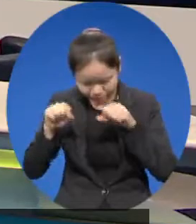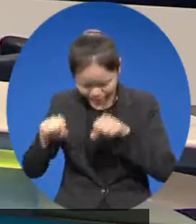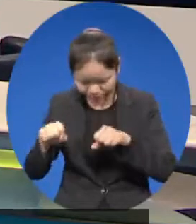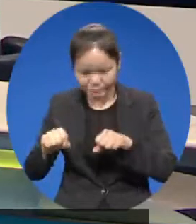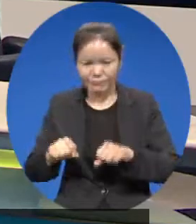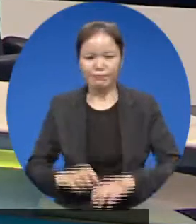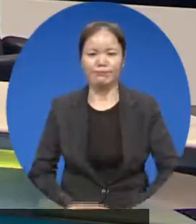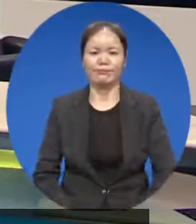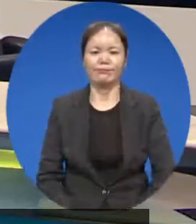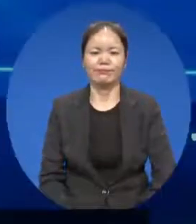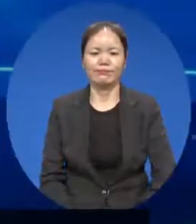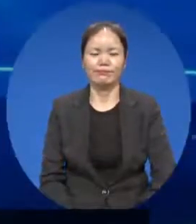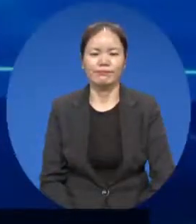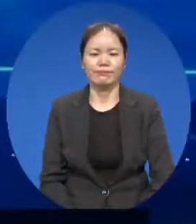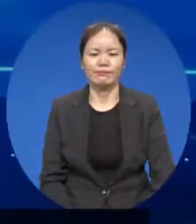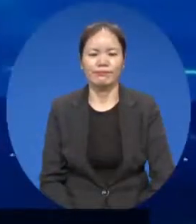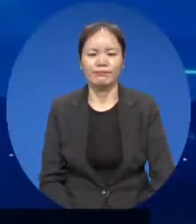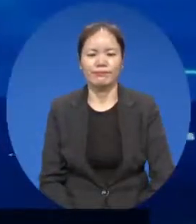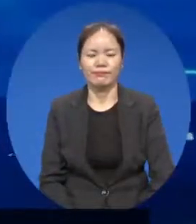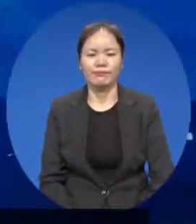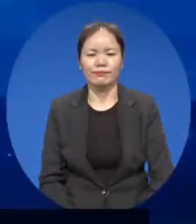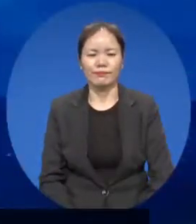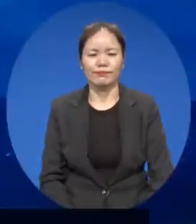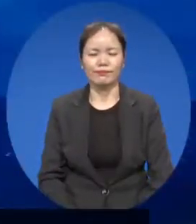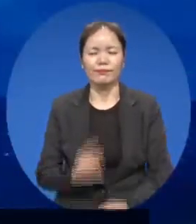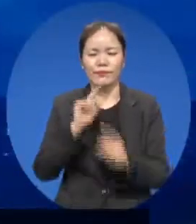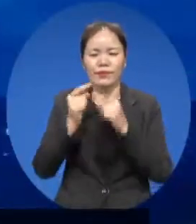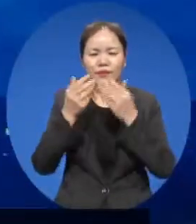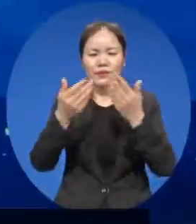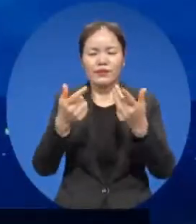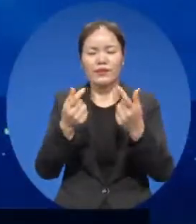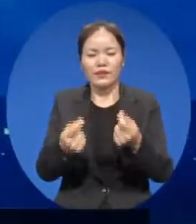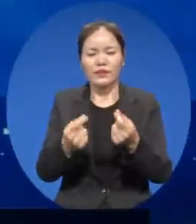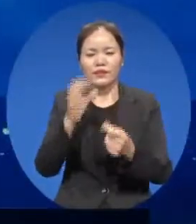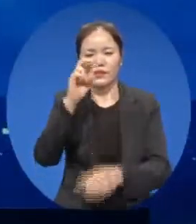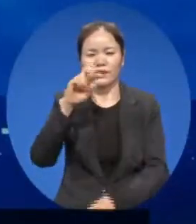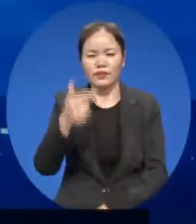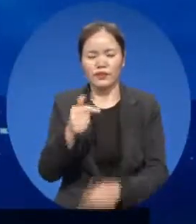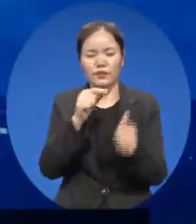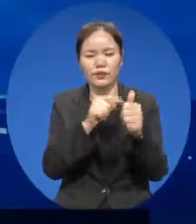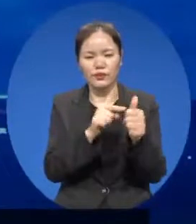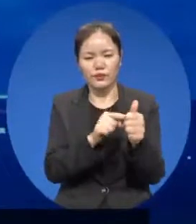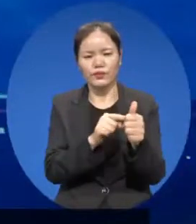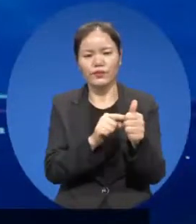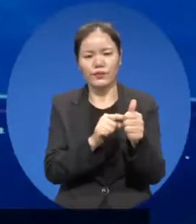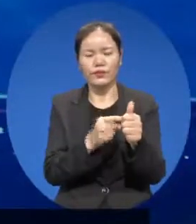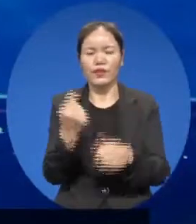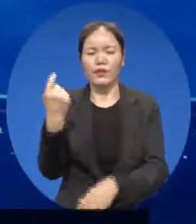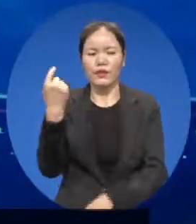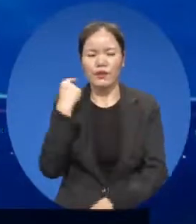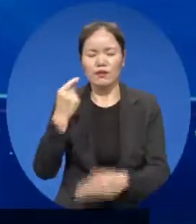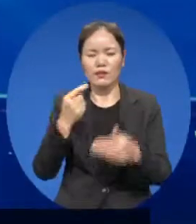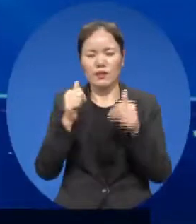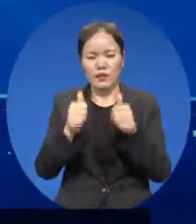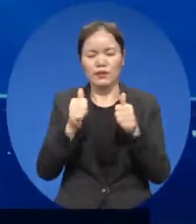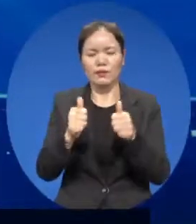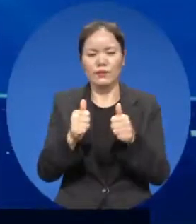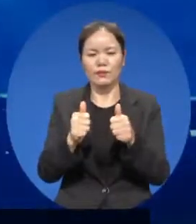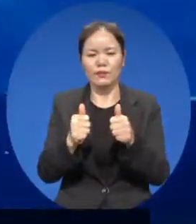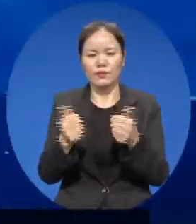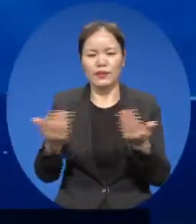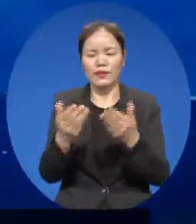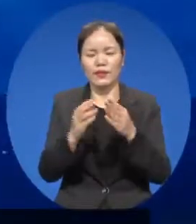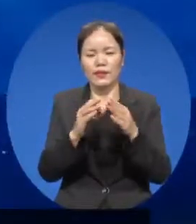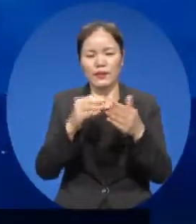5 네 방금 말씀드린 대로 윤석렬 검찰총장 어제 법원이 집행정지